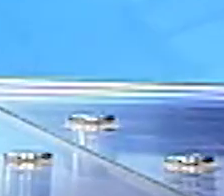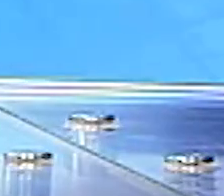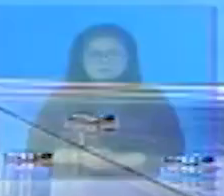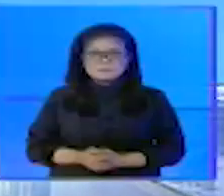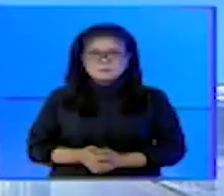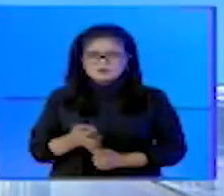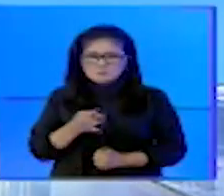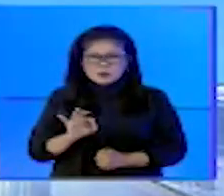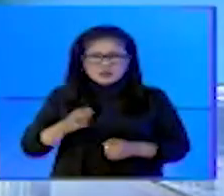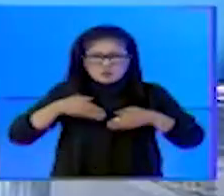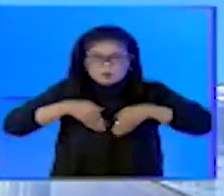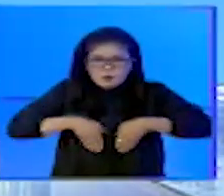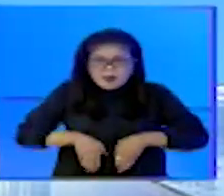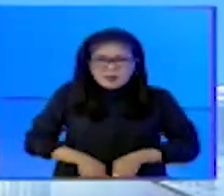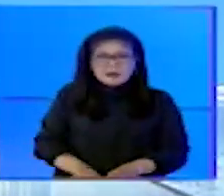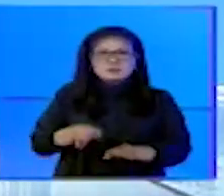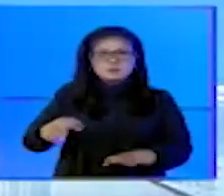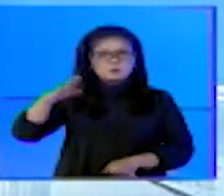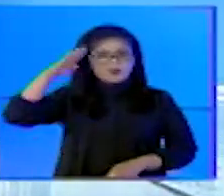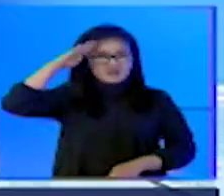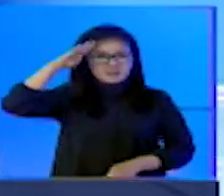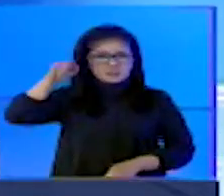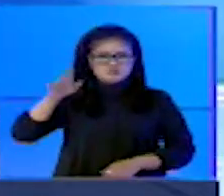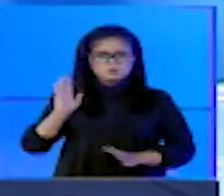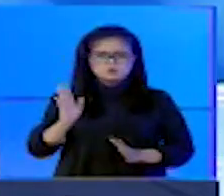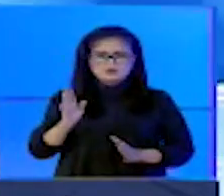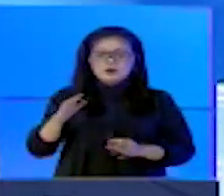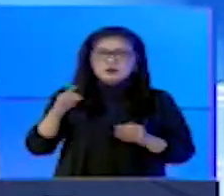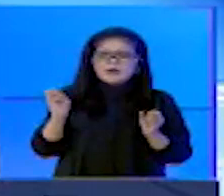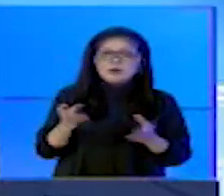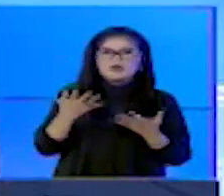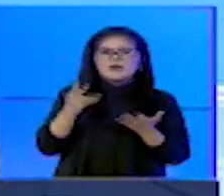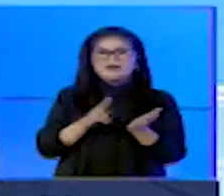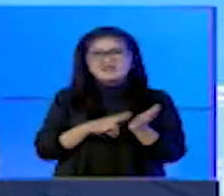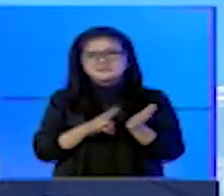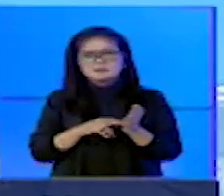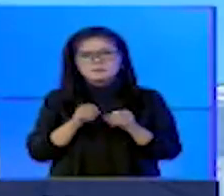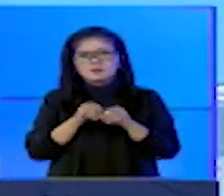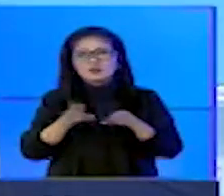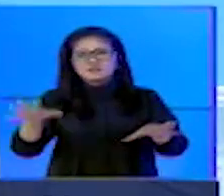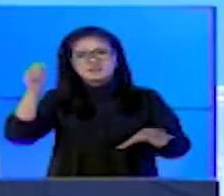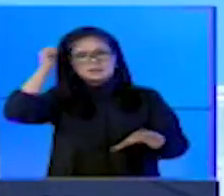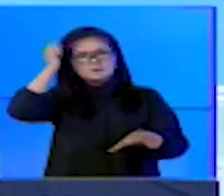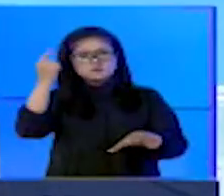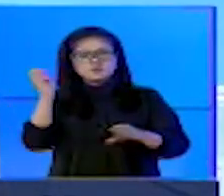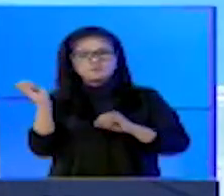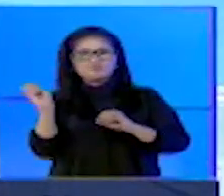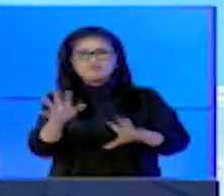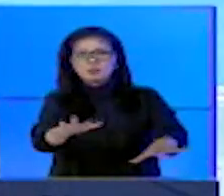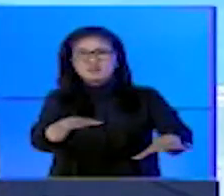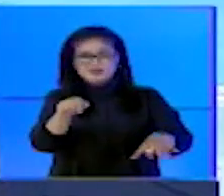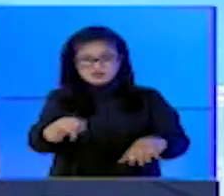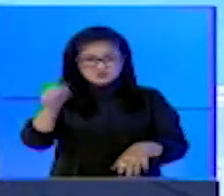Seputar Anyu Siang, pemirsa, baru saja dilahirkan ke dunia. Bayi laki-laki sudah menghadapi malangnya nasib ditelantarkan oleh ibunya